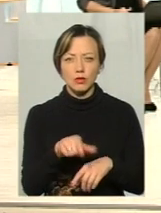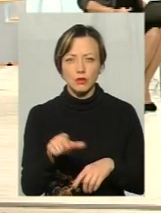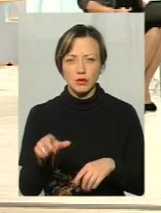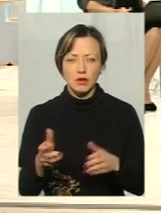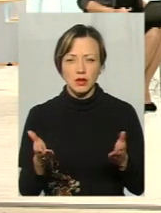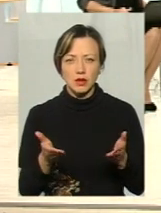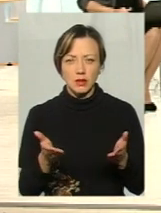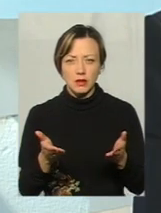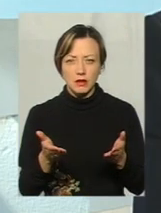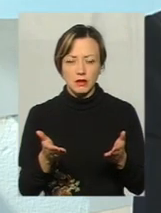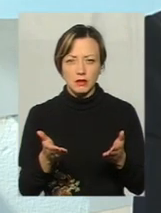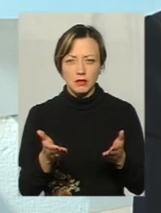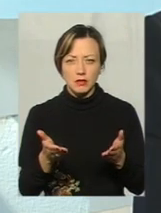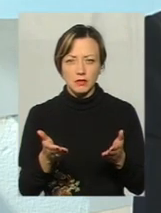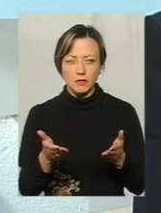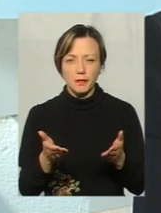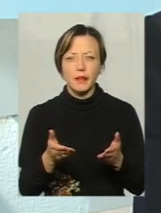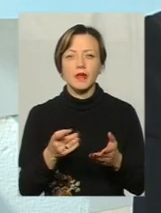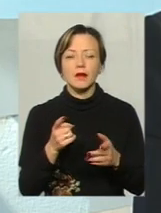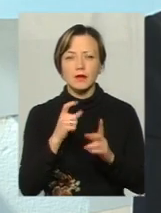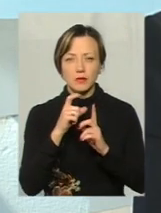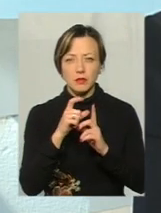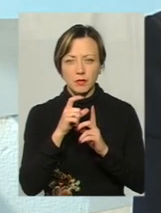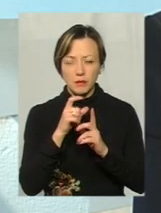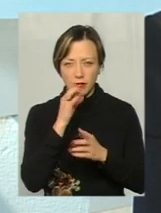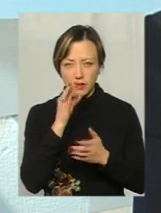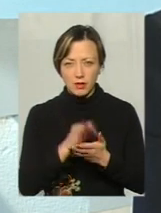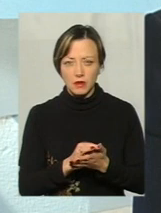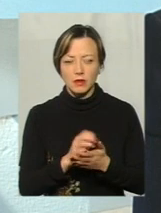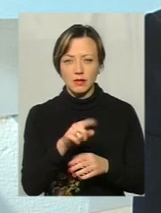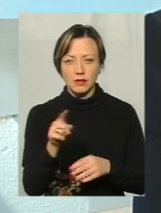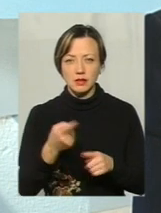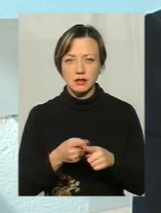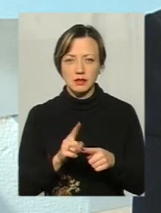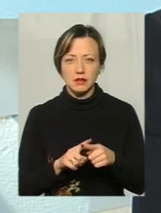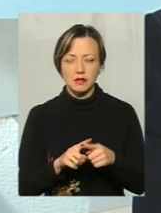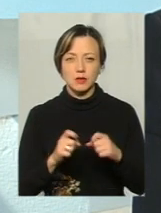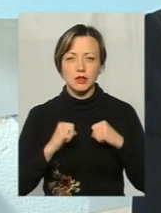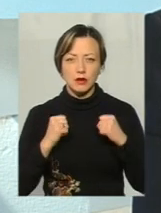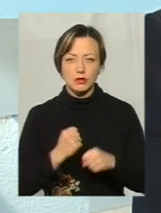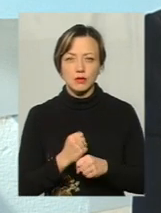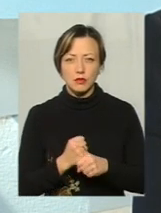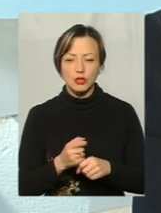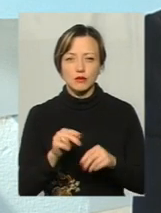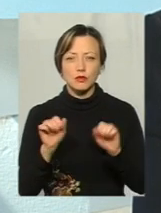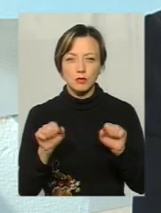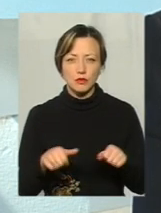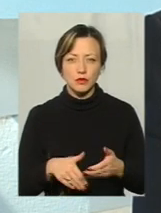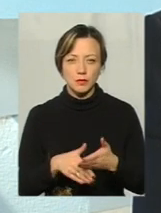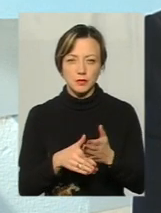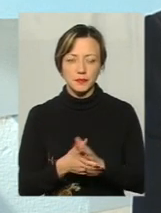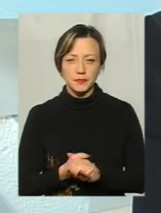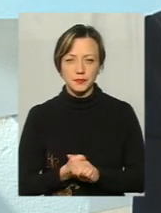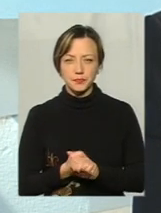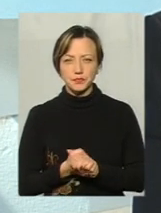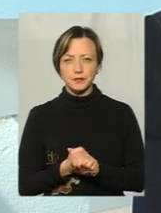за це мусять відповідати, ми вас почули. Постараємося зробити. Ми чим зможемо, тим підтримуємо